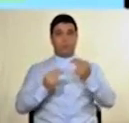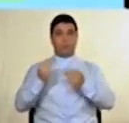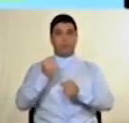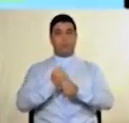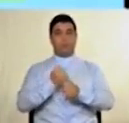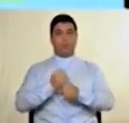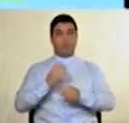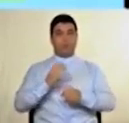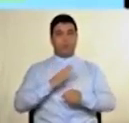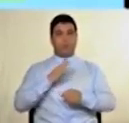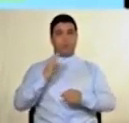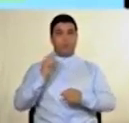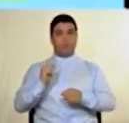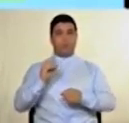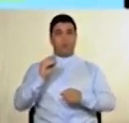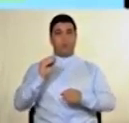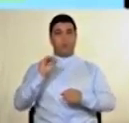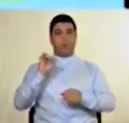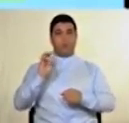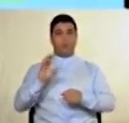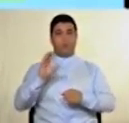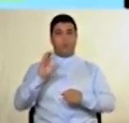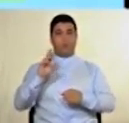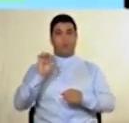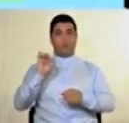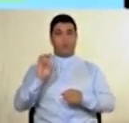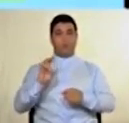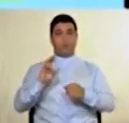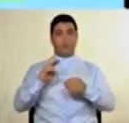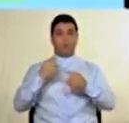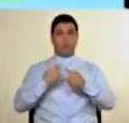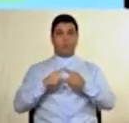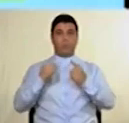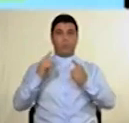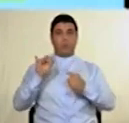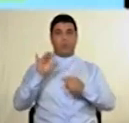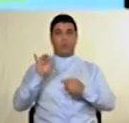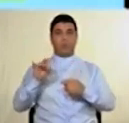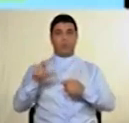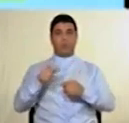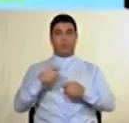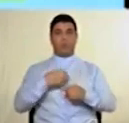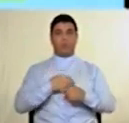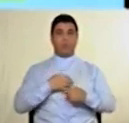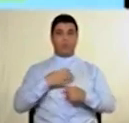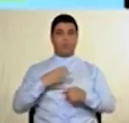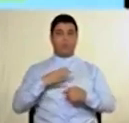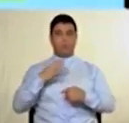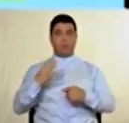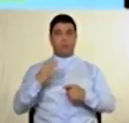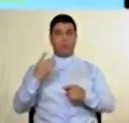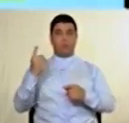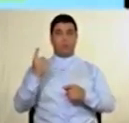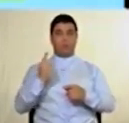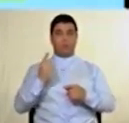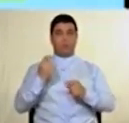ishlangan va Chjan Sian yurgan yo'l Buyuk Ipak yo'liga asos bo'lgan ekan. Albatta dastlab